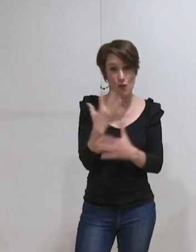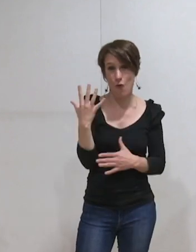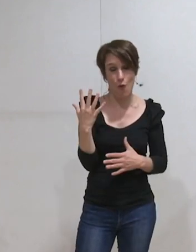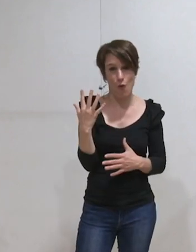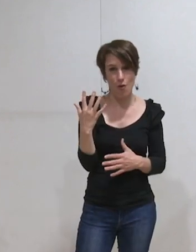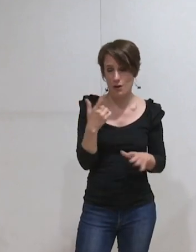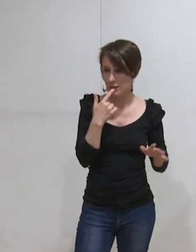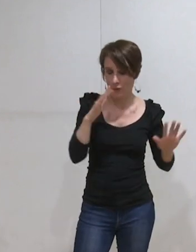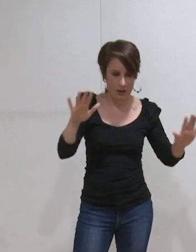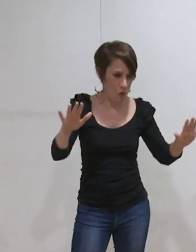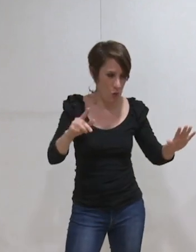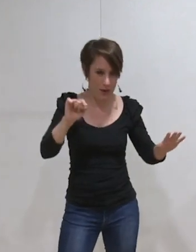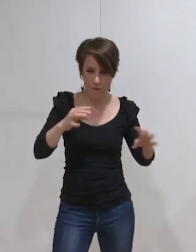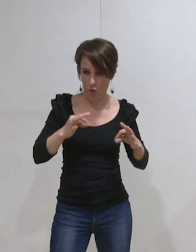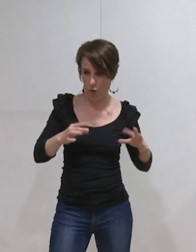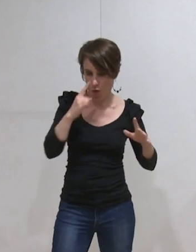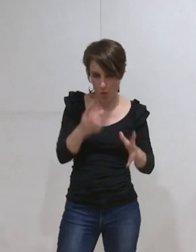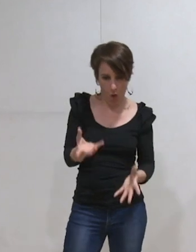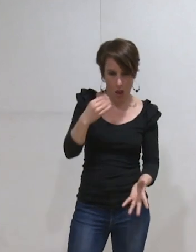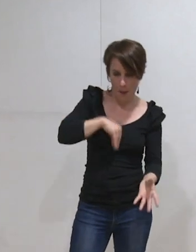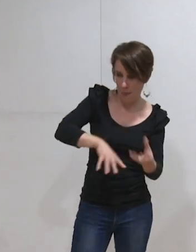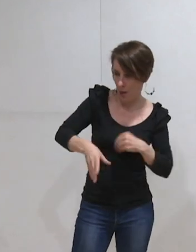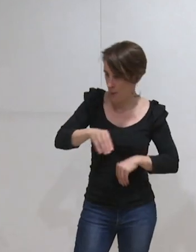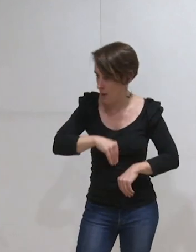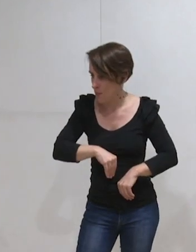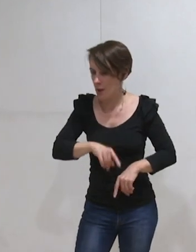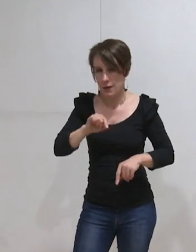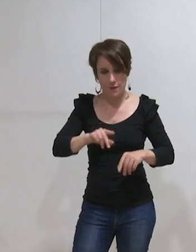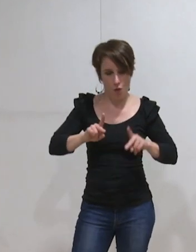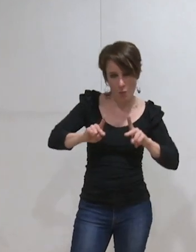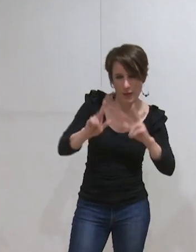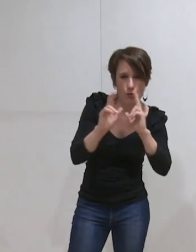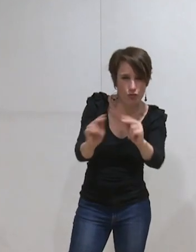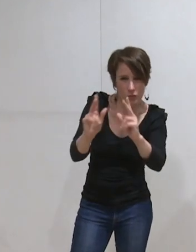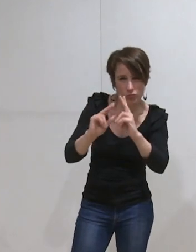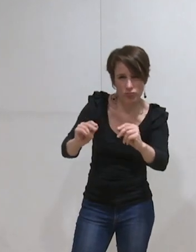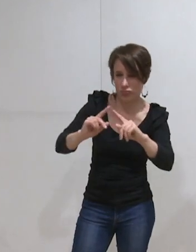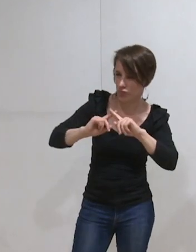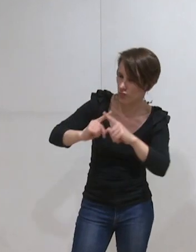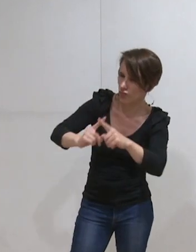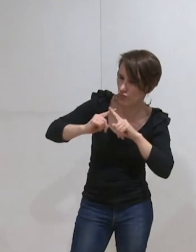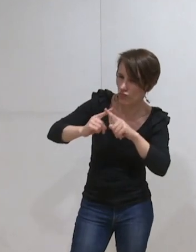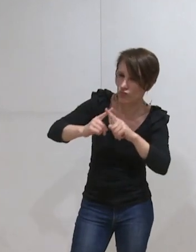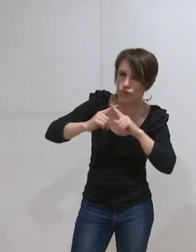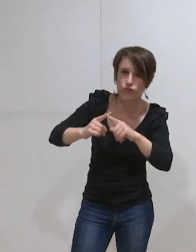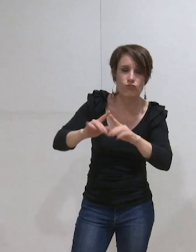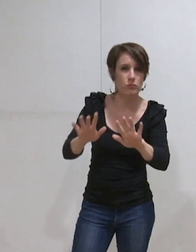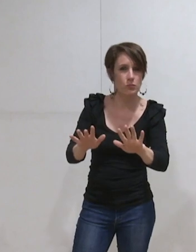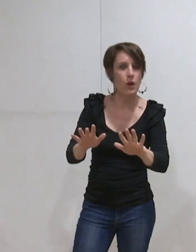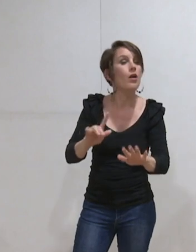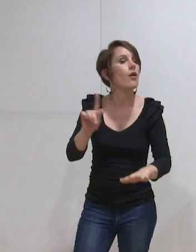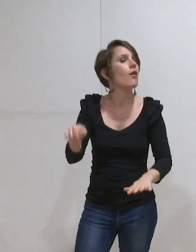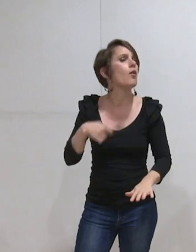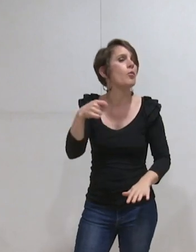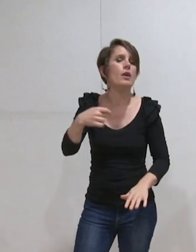pédagogie de l'appropriation de la discussion bien évidemment nous amenons nos propres